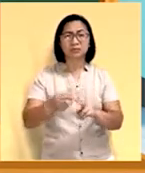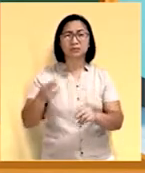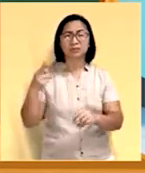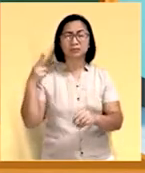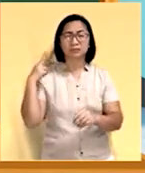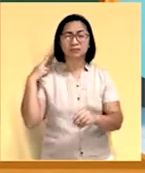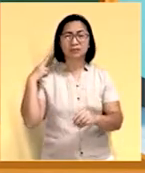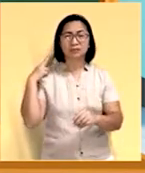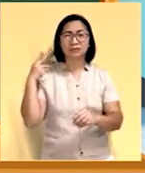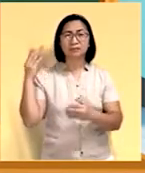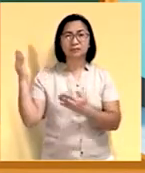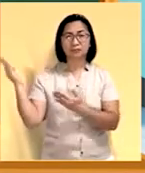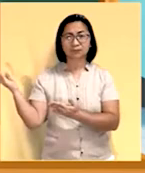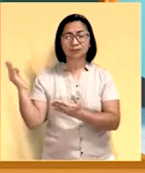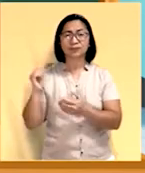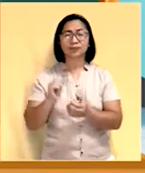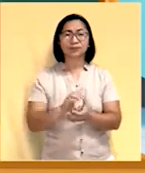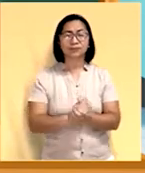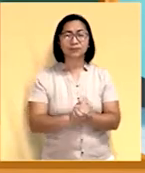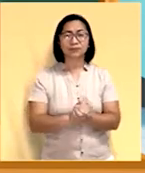nito.